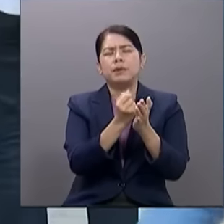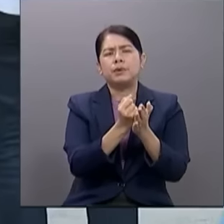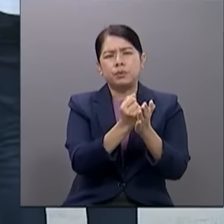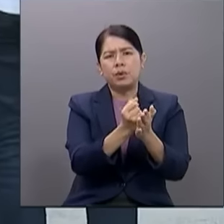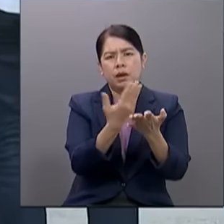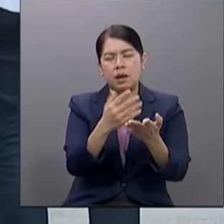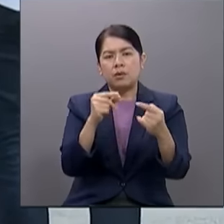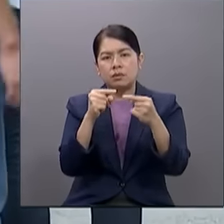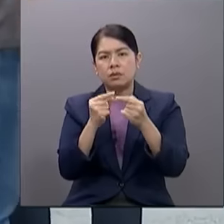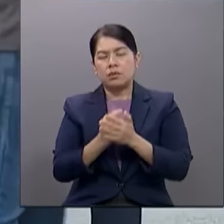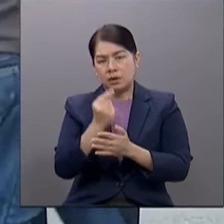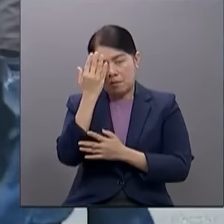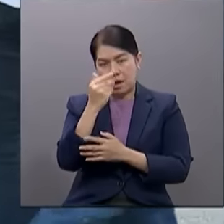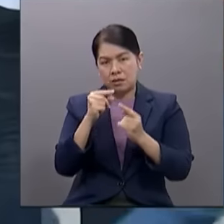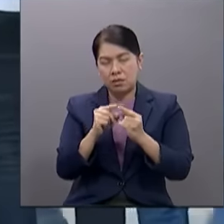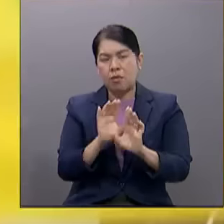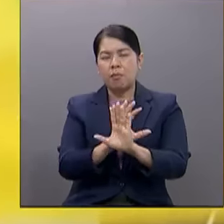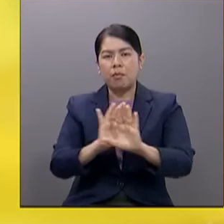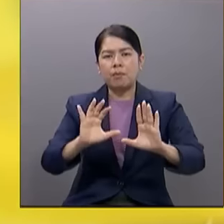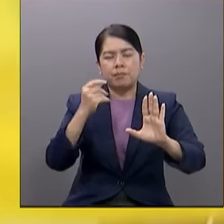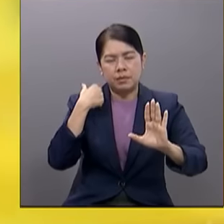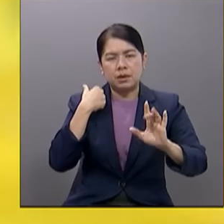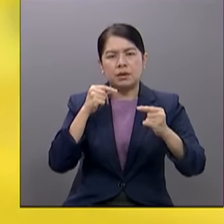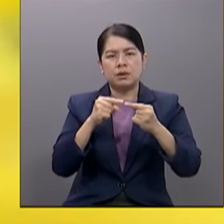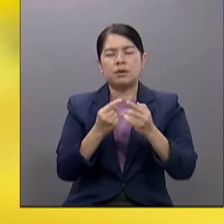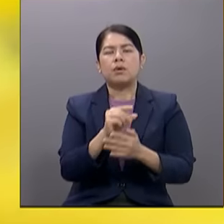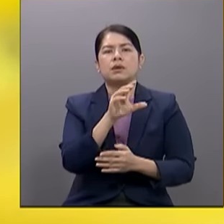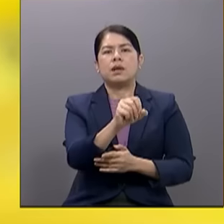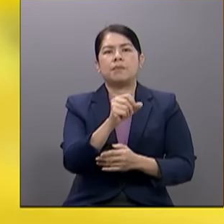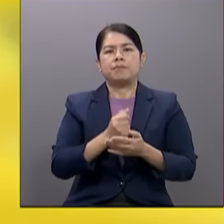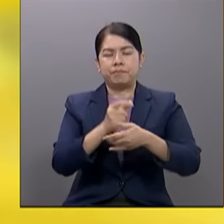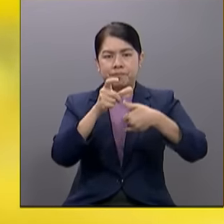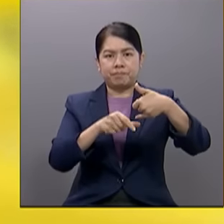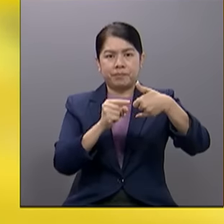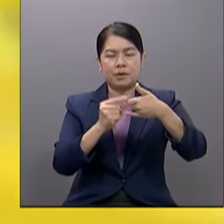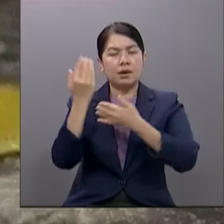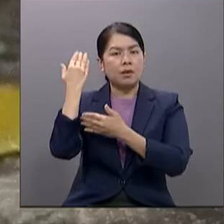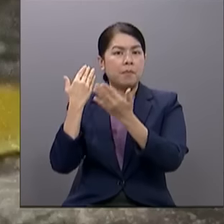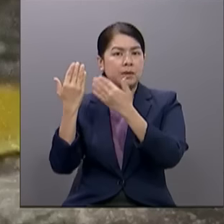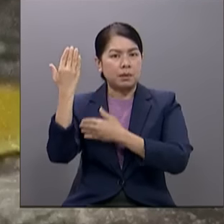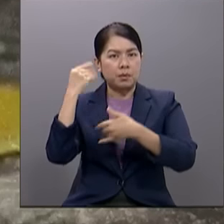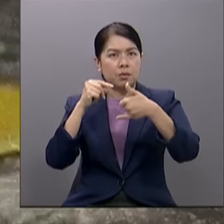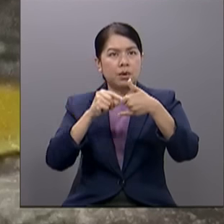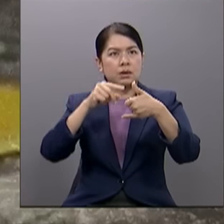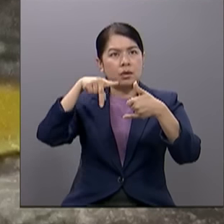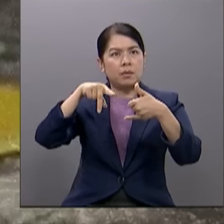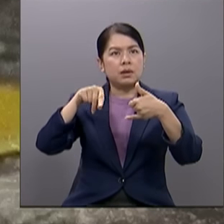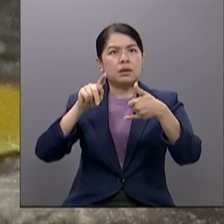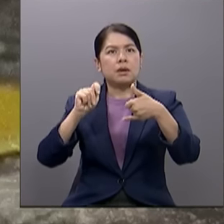ที่ไปปิดล้อมจับคนร้ายนะคะสำหรับตประวัติของพันตำรวจโทกิชนเมื่อปี